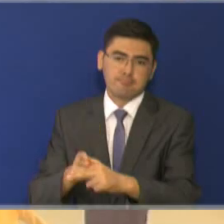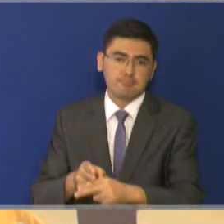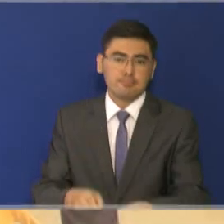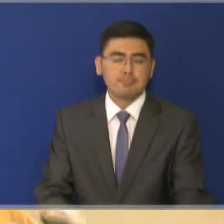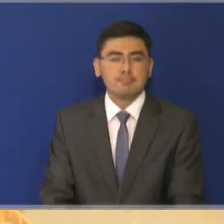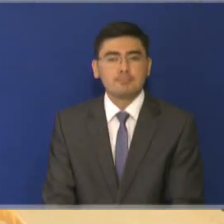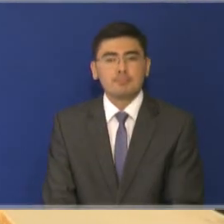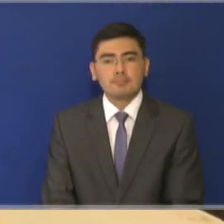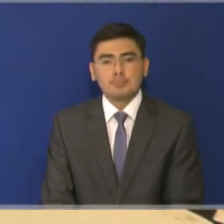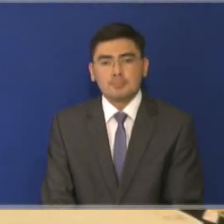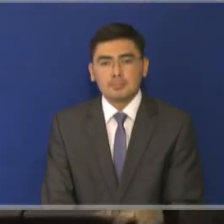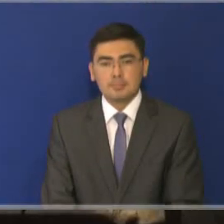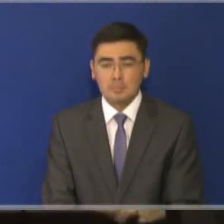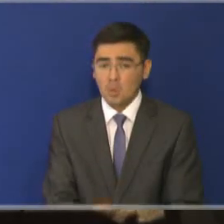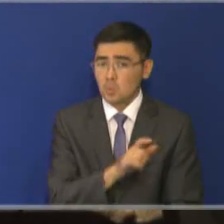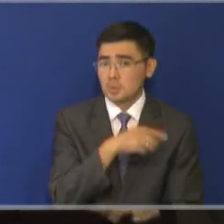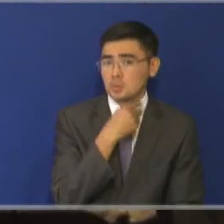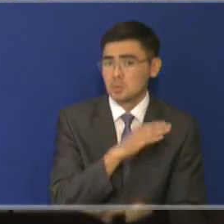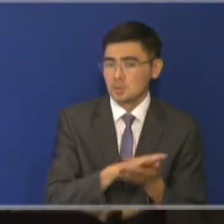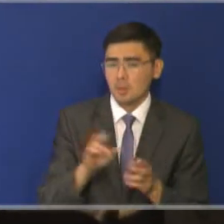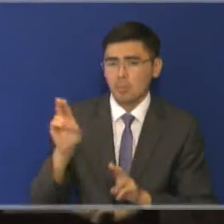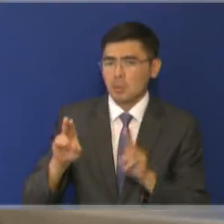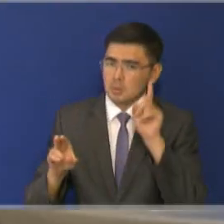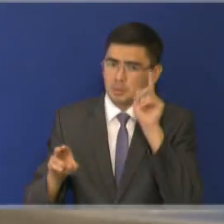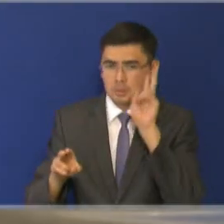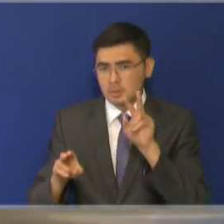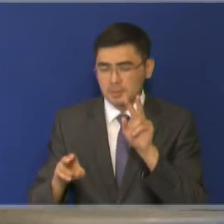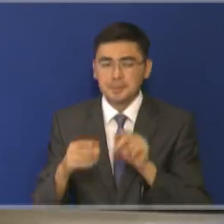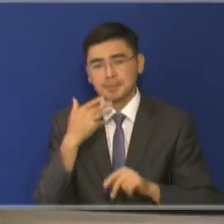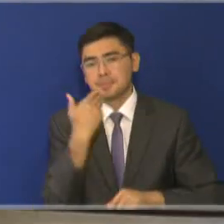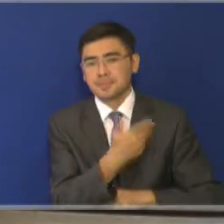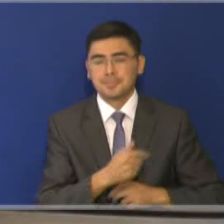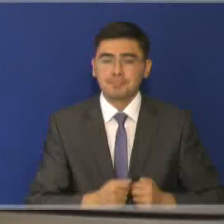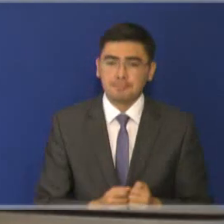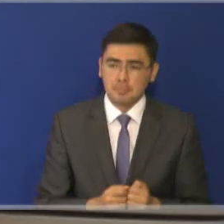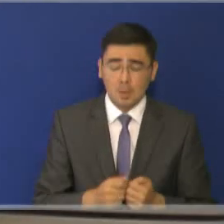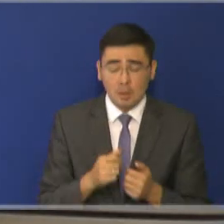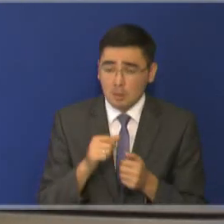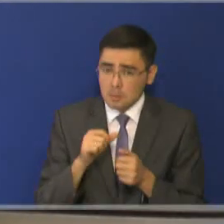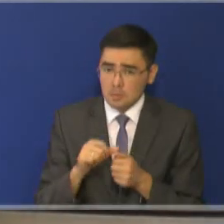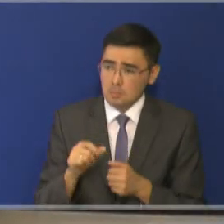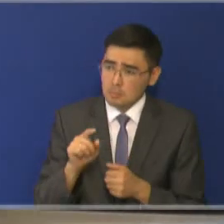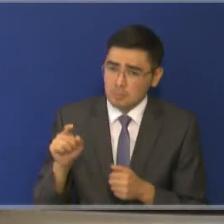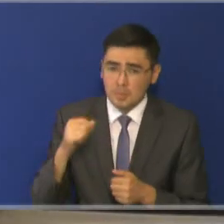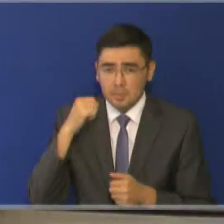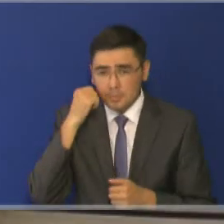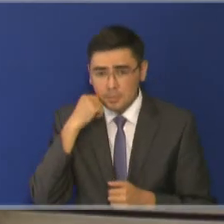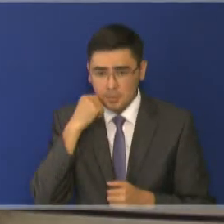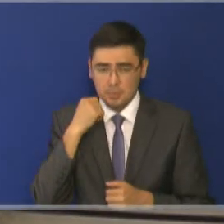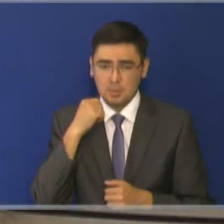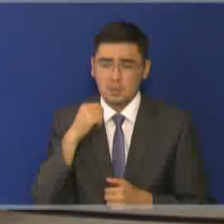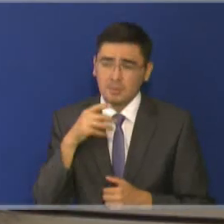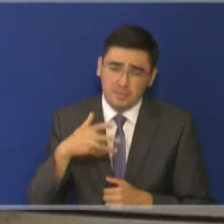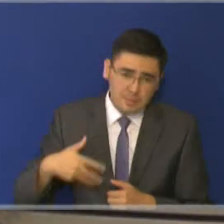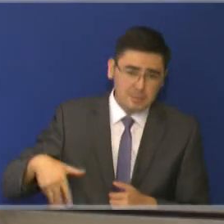құқылымыз. Семейліктер жаңа талаптарды білеме, байқап көрдік. Үлкен кісілерде әсіресе бәрі сақтану керек